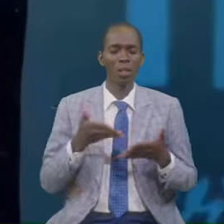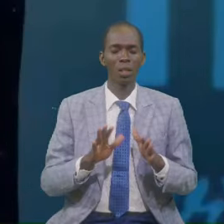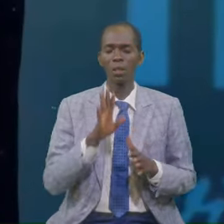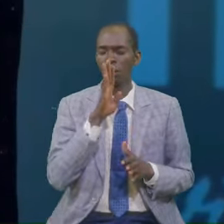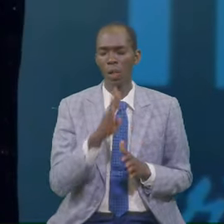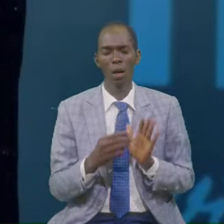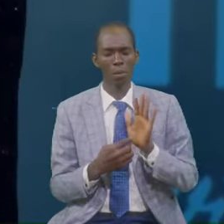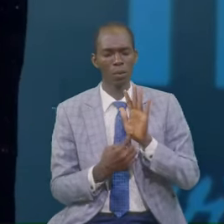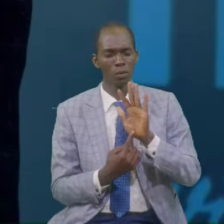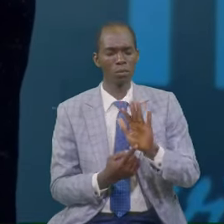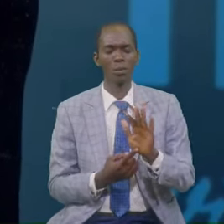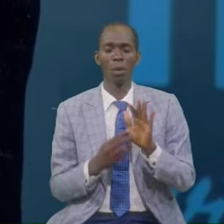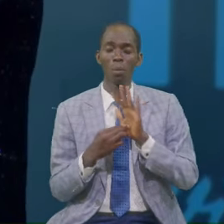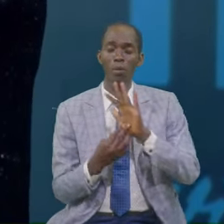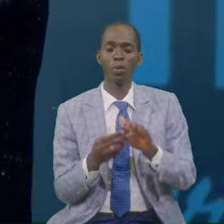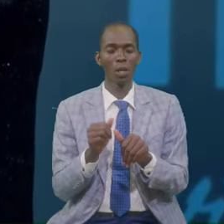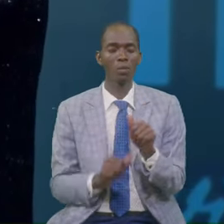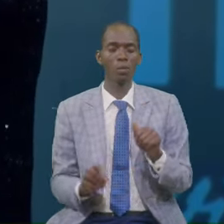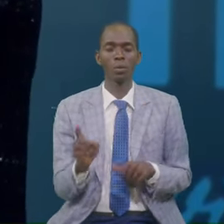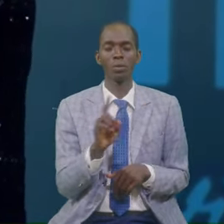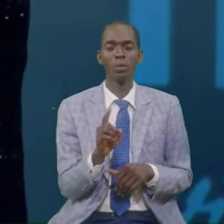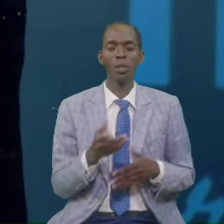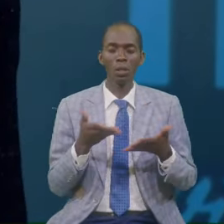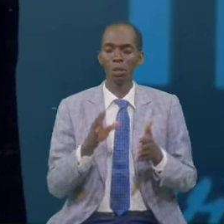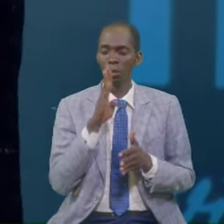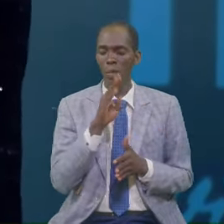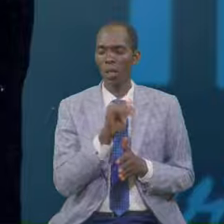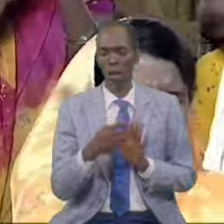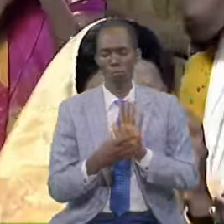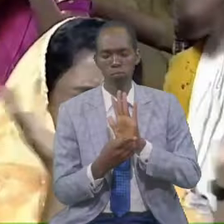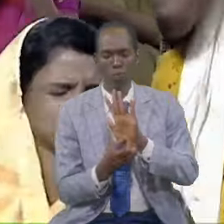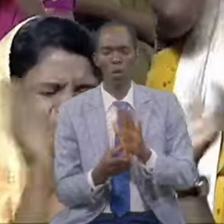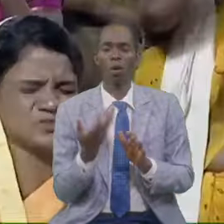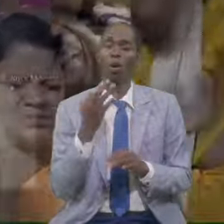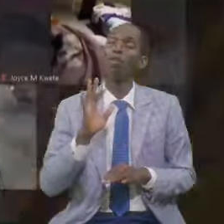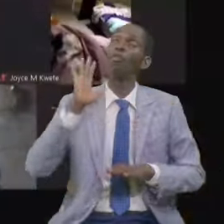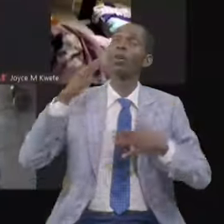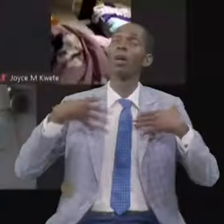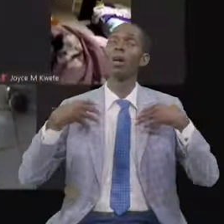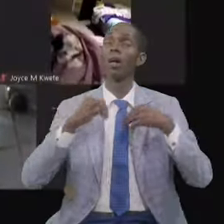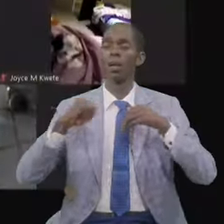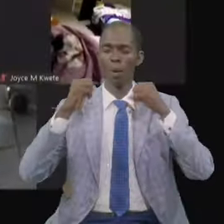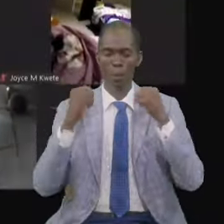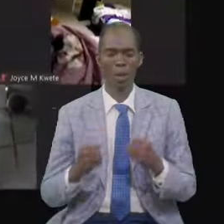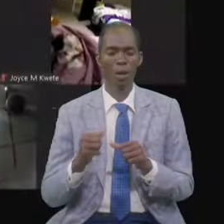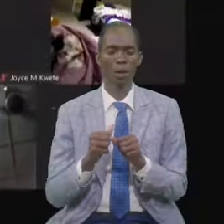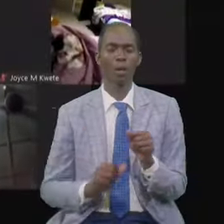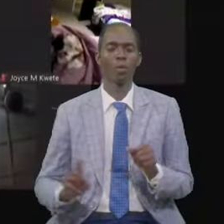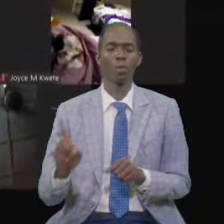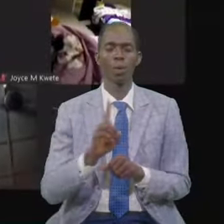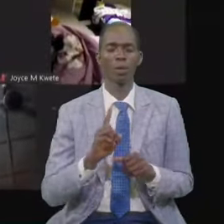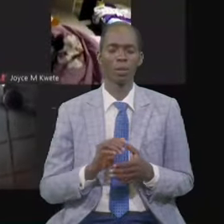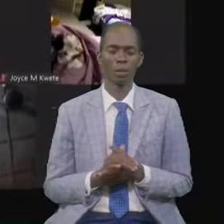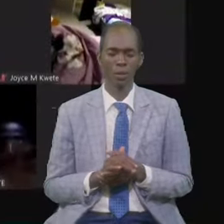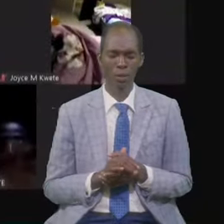choda pratyakshata kaluguna gaaka. Demonstration of your healing power everywhere, swasthata karyala shakti pratyakshata prati chota